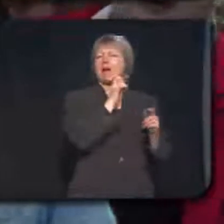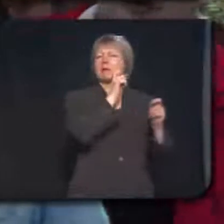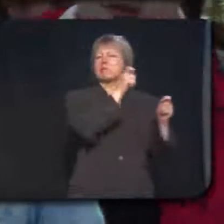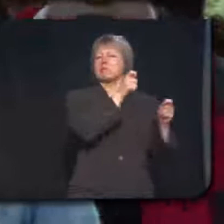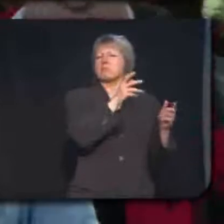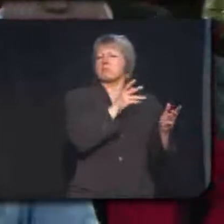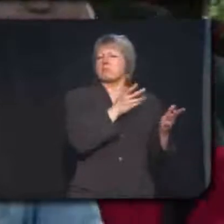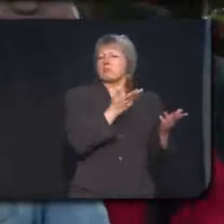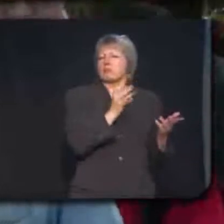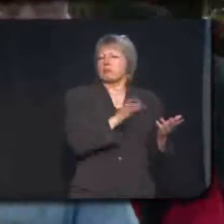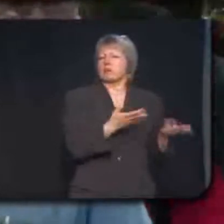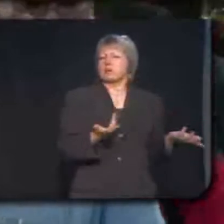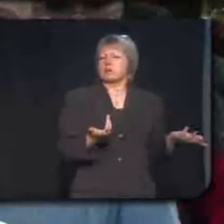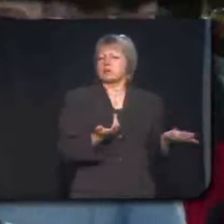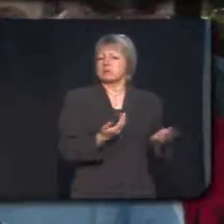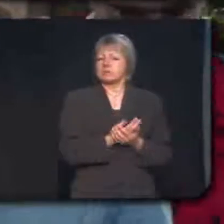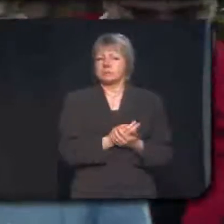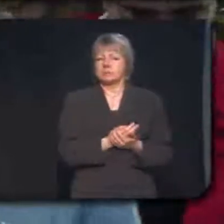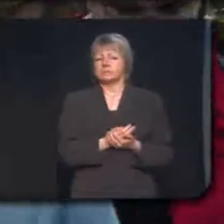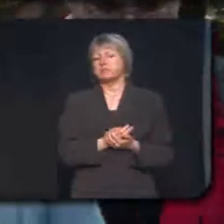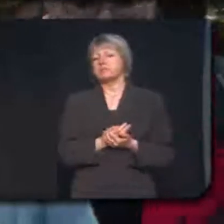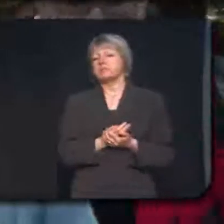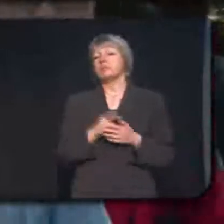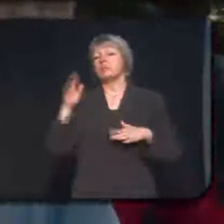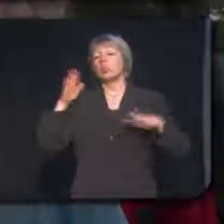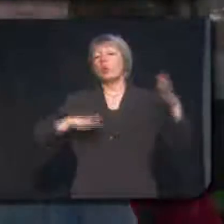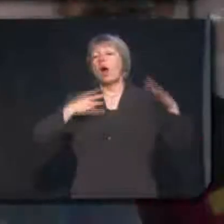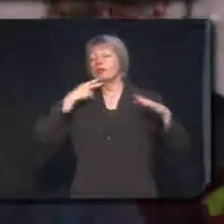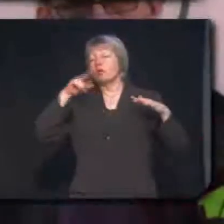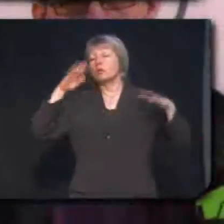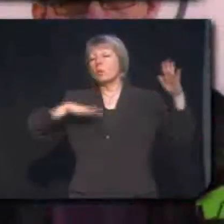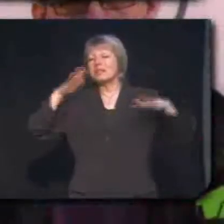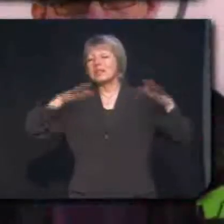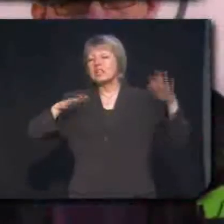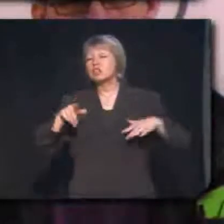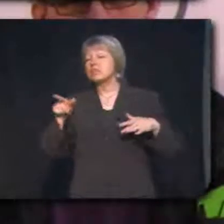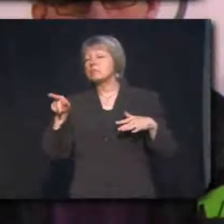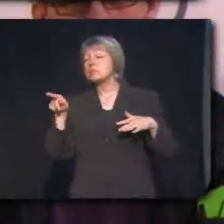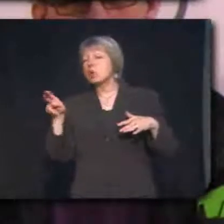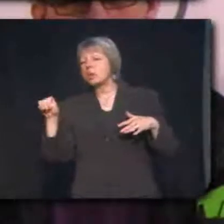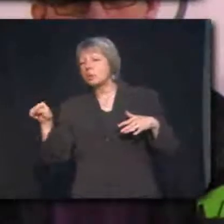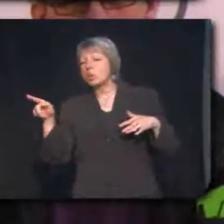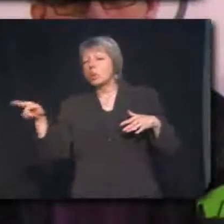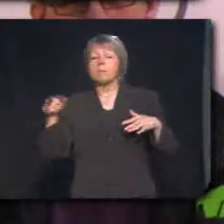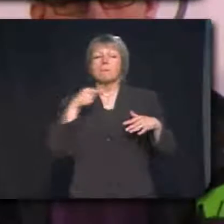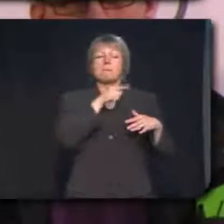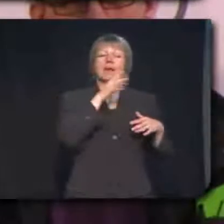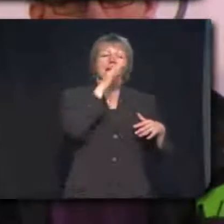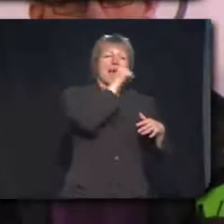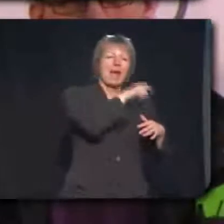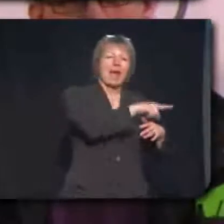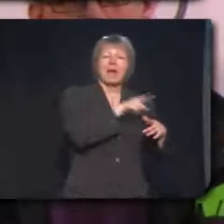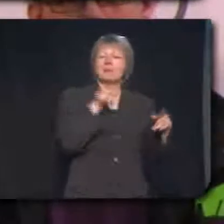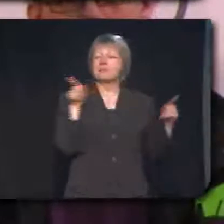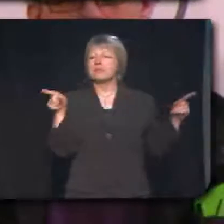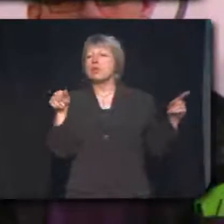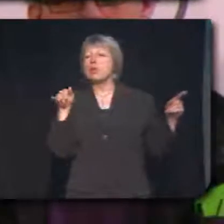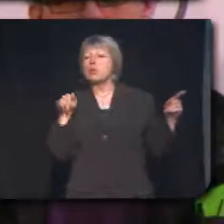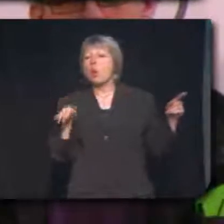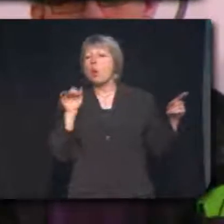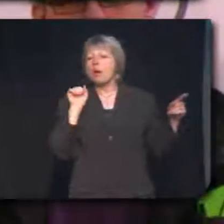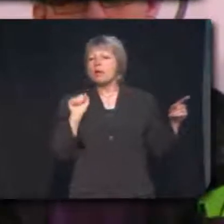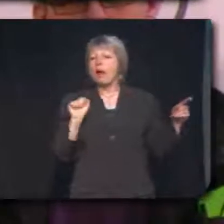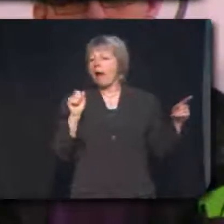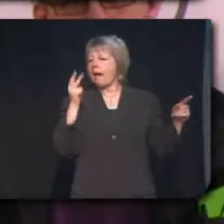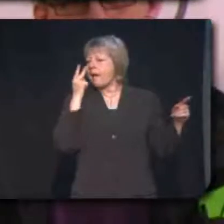der Unterschied zwischen Pseudonym und geheim ist dass bei Pseudonym kann man immer noch die Zuordnung zwischen Personen und